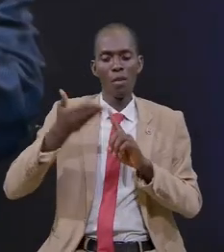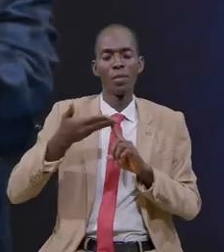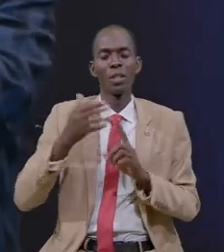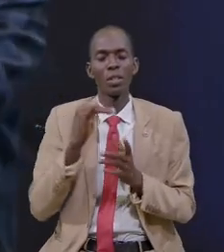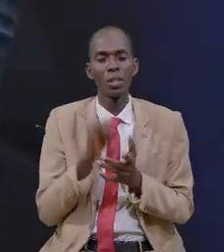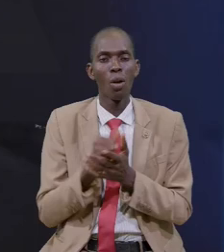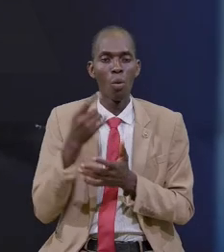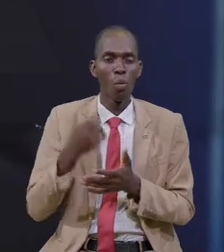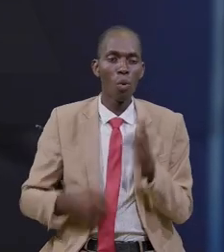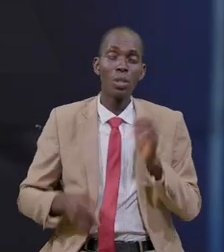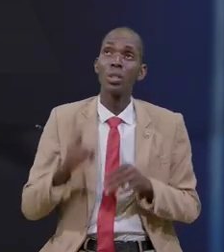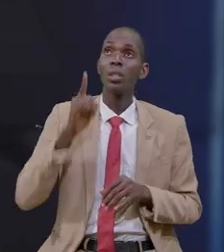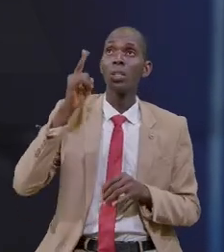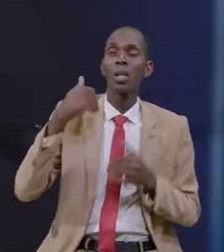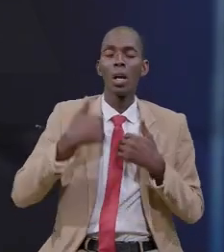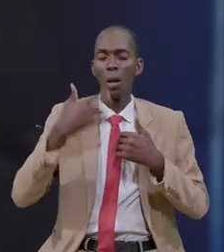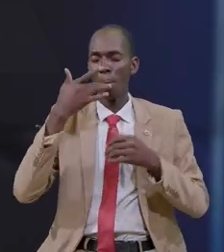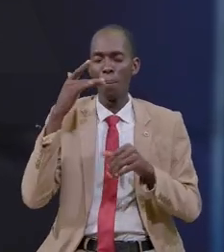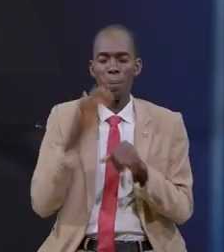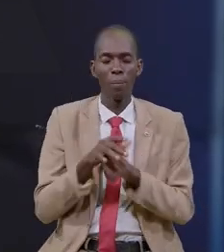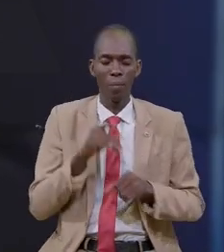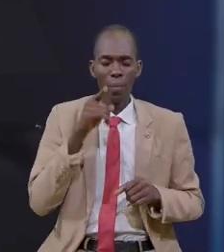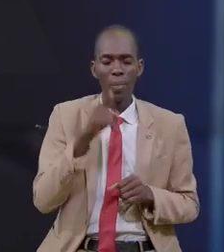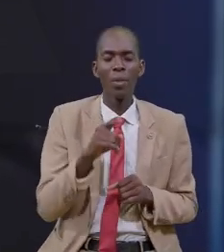que ce qu'il promet, il peut aussi